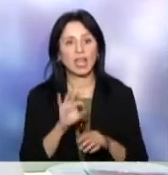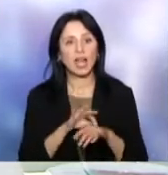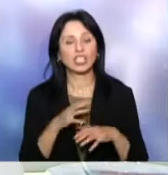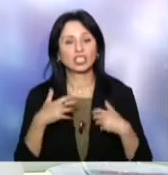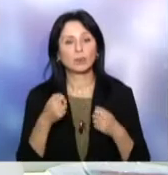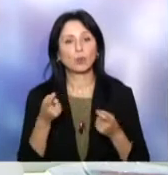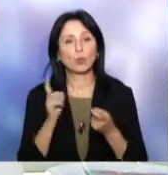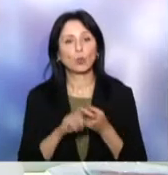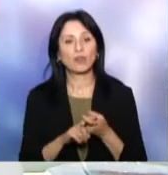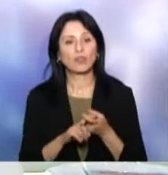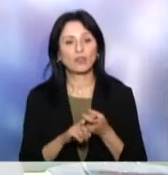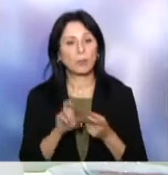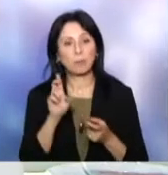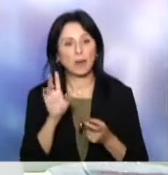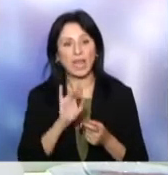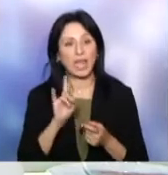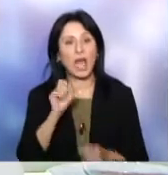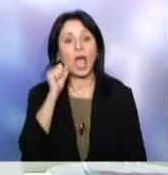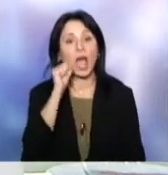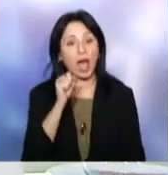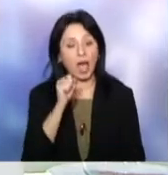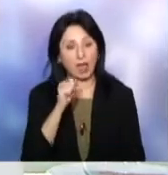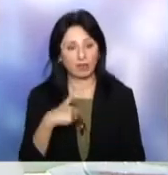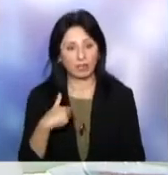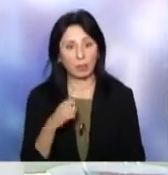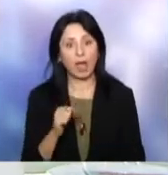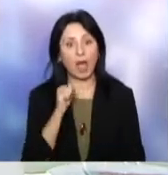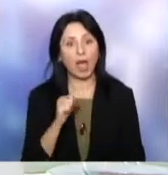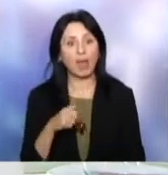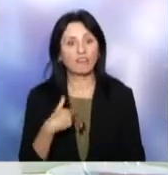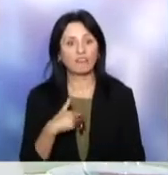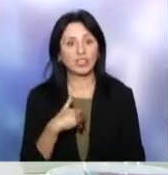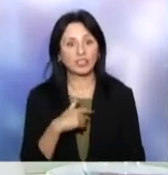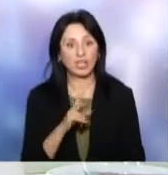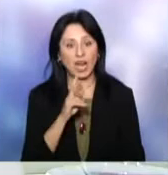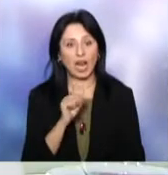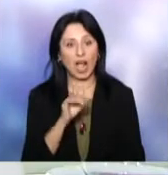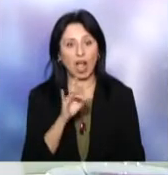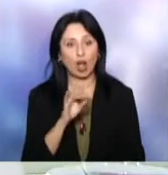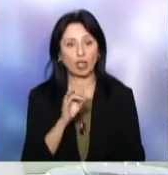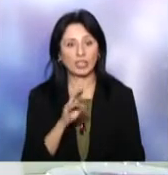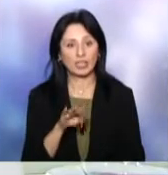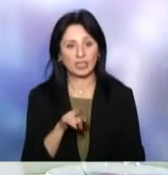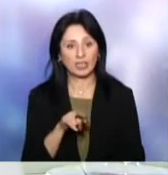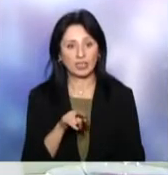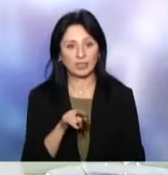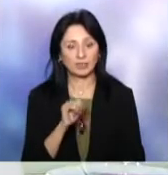ჯამთელობას უკავშირდება, არა B, არამედ A-ვიტამინი, ანუ A-ვიტამინი და კაროტინები, ანუ A-ვიტამინის